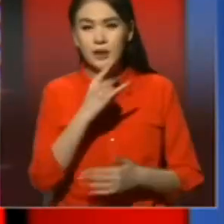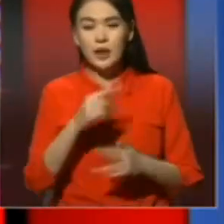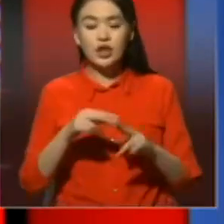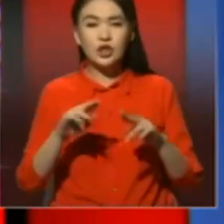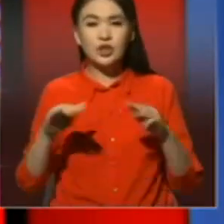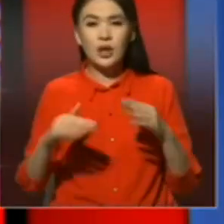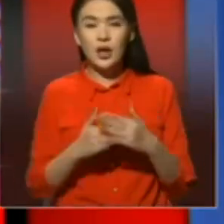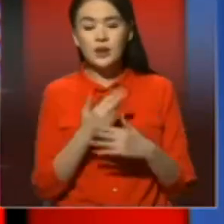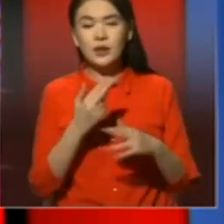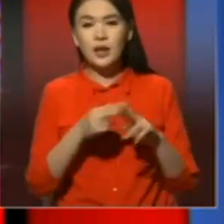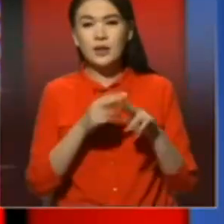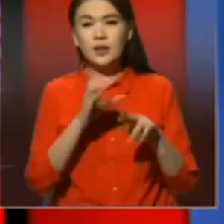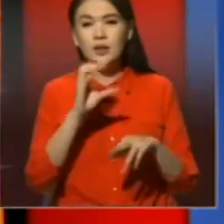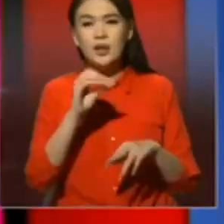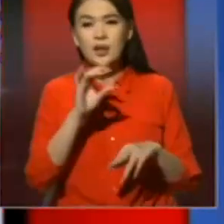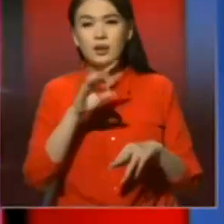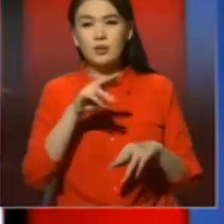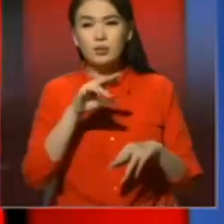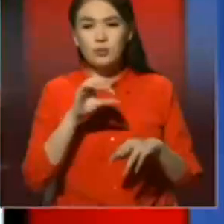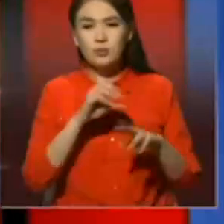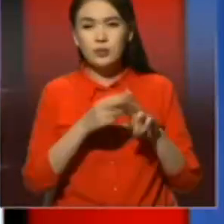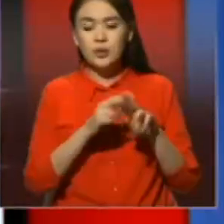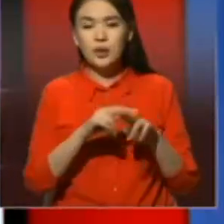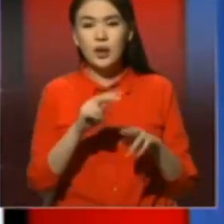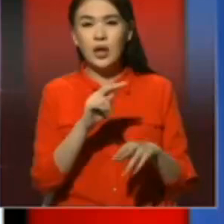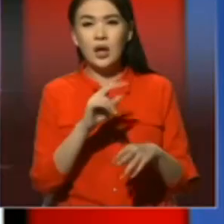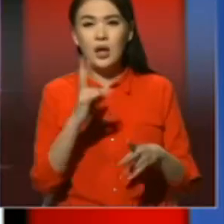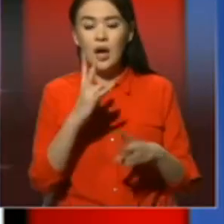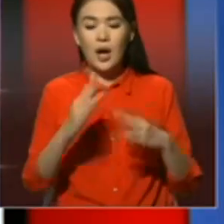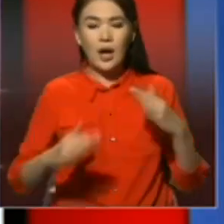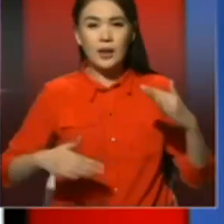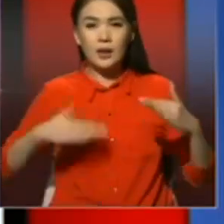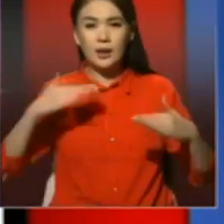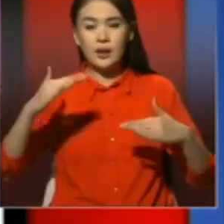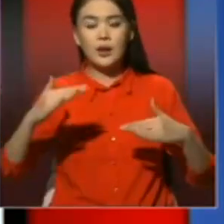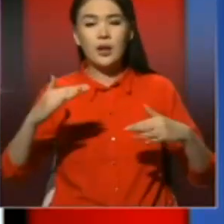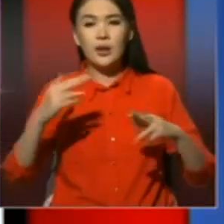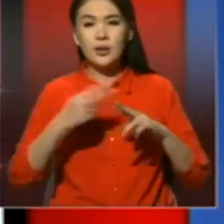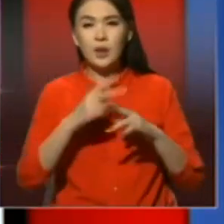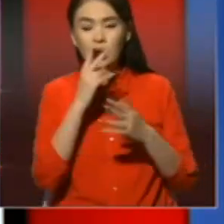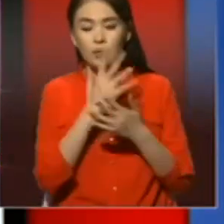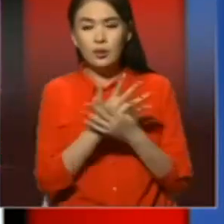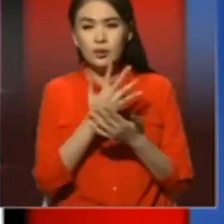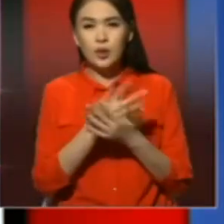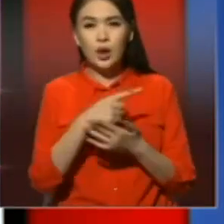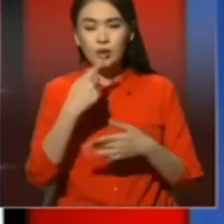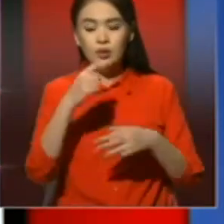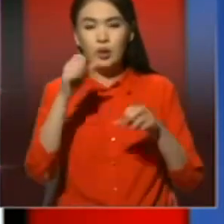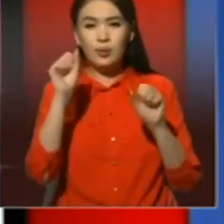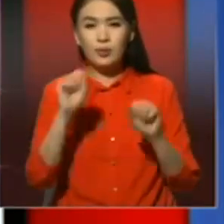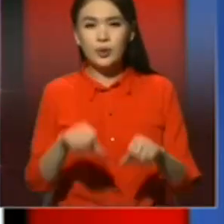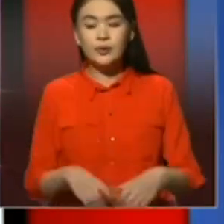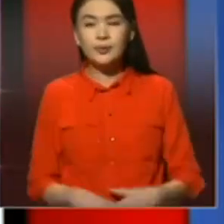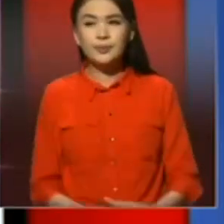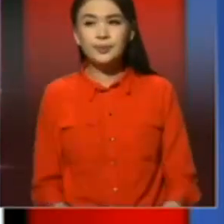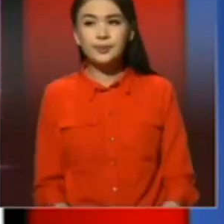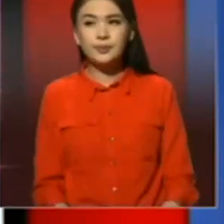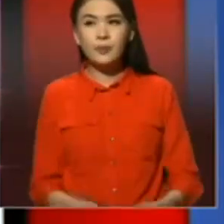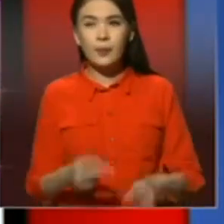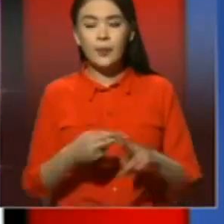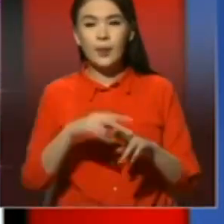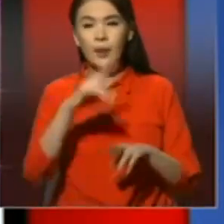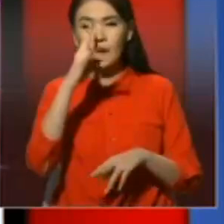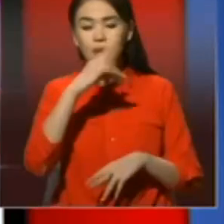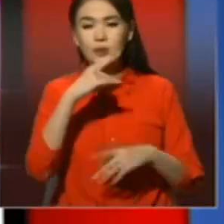жаңарған серпінмен, жаңа серпінмен алға қадам басқан ассамблеяның бір көрінісі ретінде айтуға болады. Өзге тәсіл арқылы азаматтарды келісімге